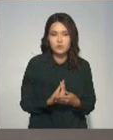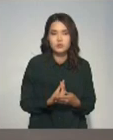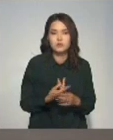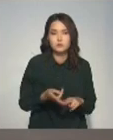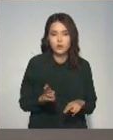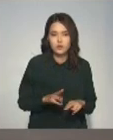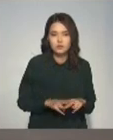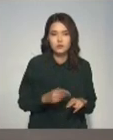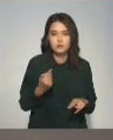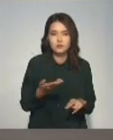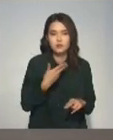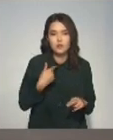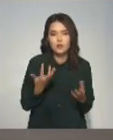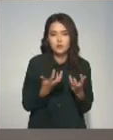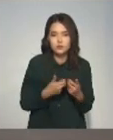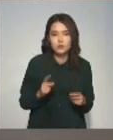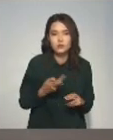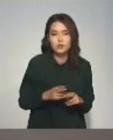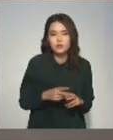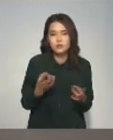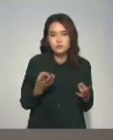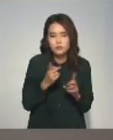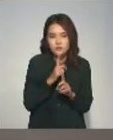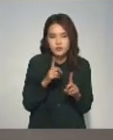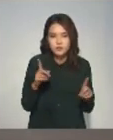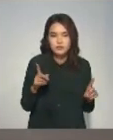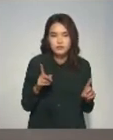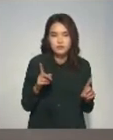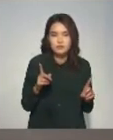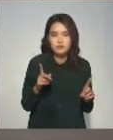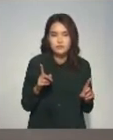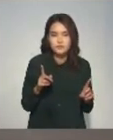я считаю нужным и необходимым развиваться